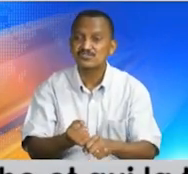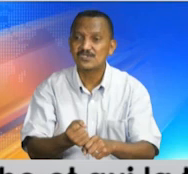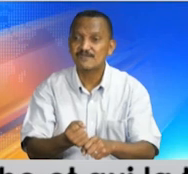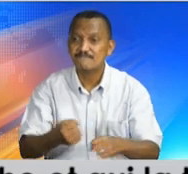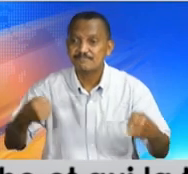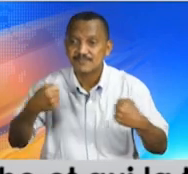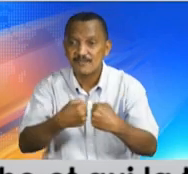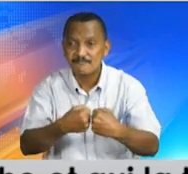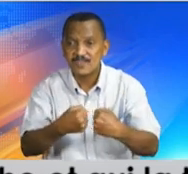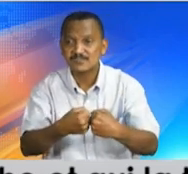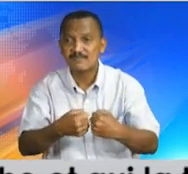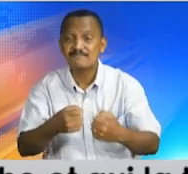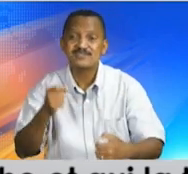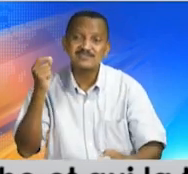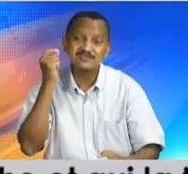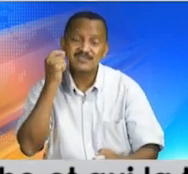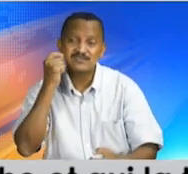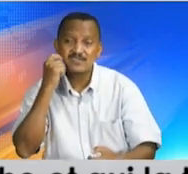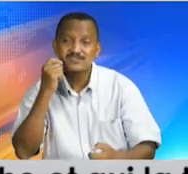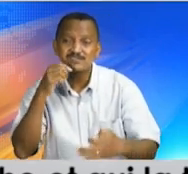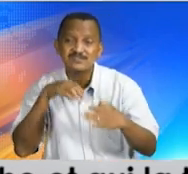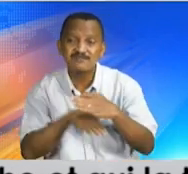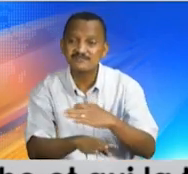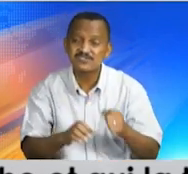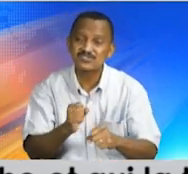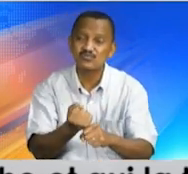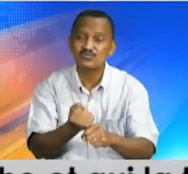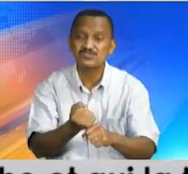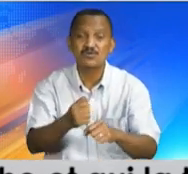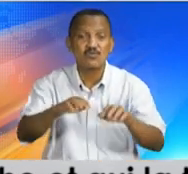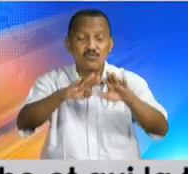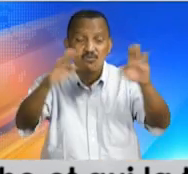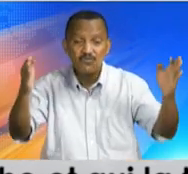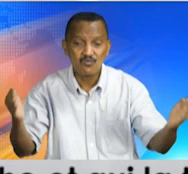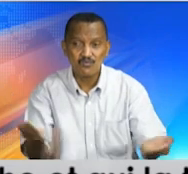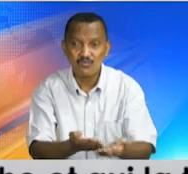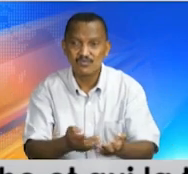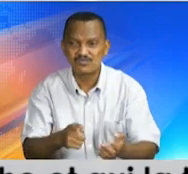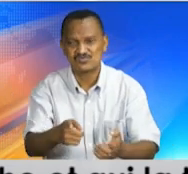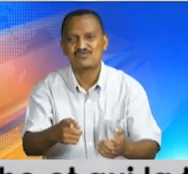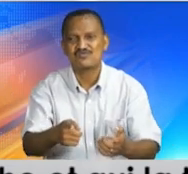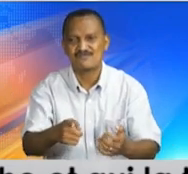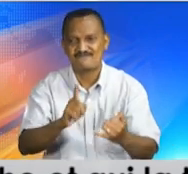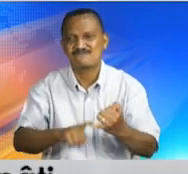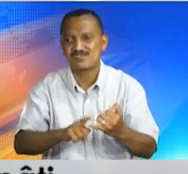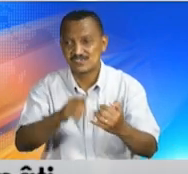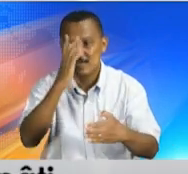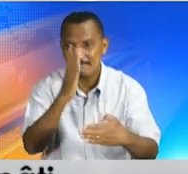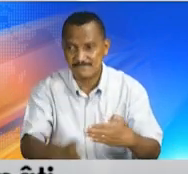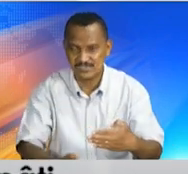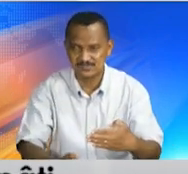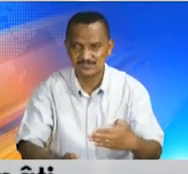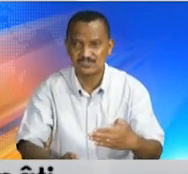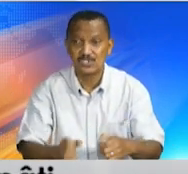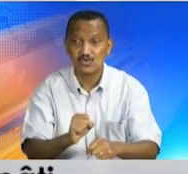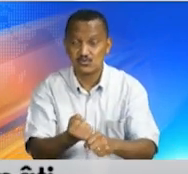miady amin'ny tantely a, tafiditra ao anatin'ny toa tantely le izy dia miady amin'ny tantely ary mahafaty avy hatrany a ny tantely.